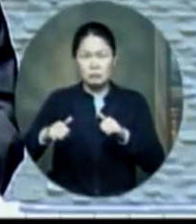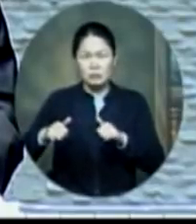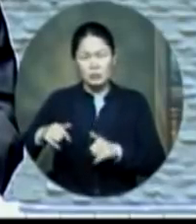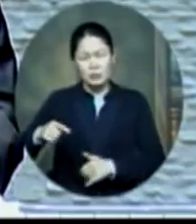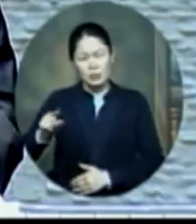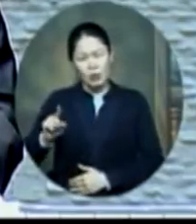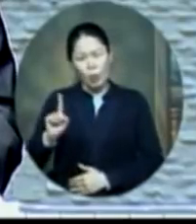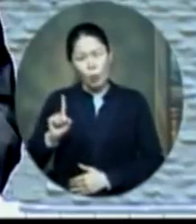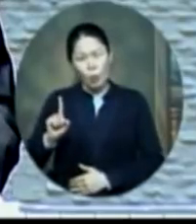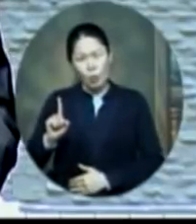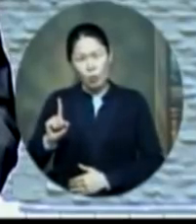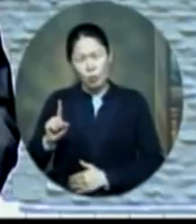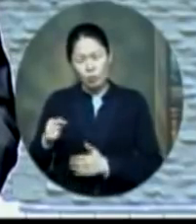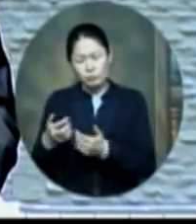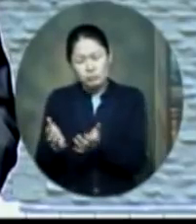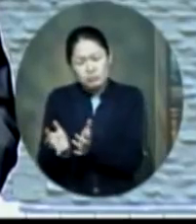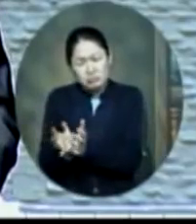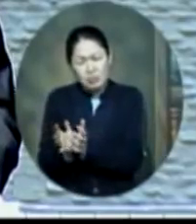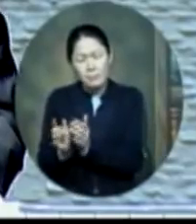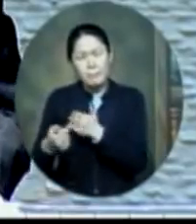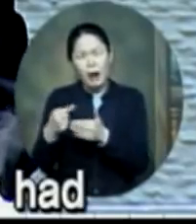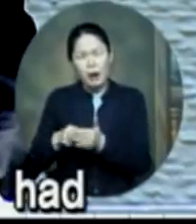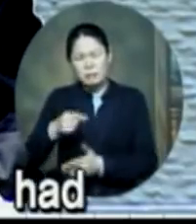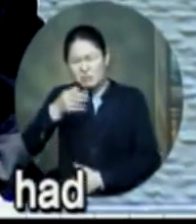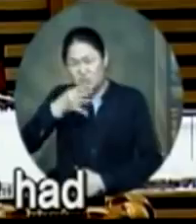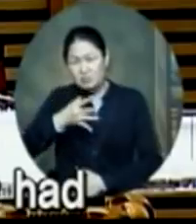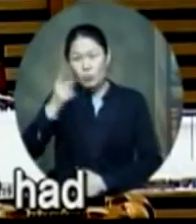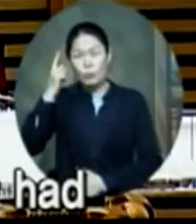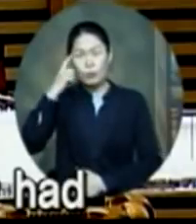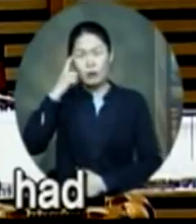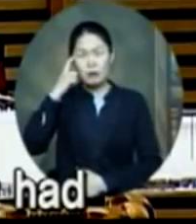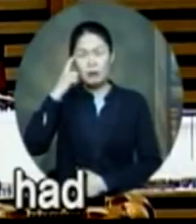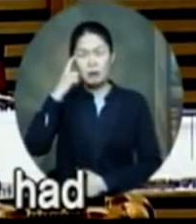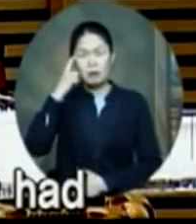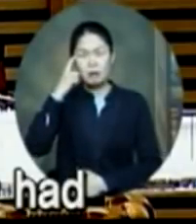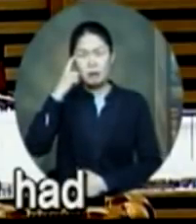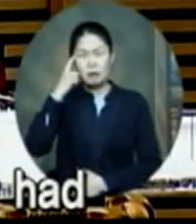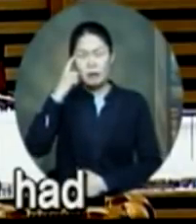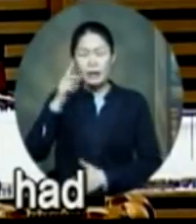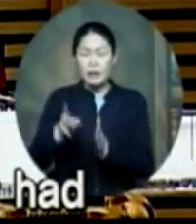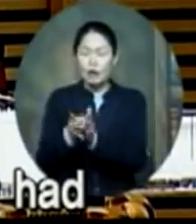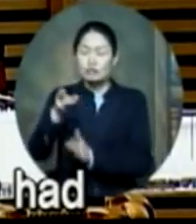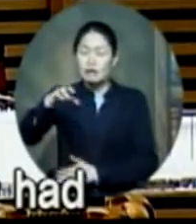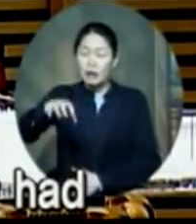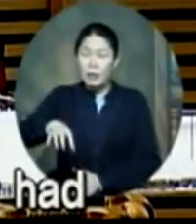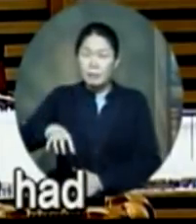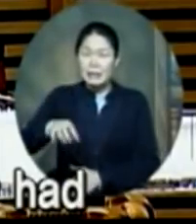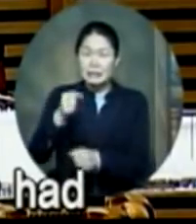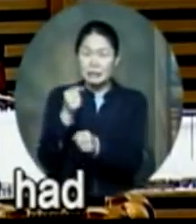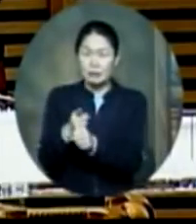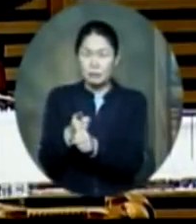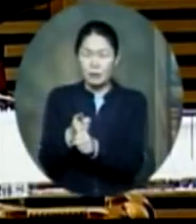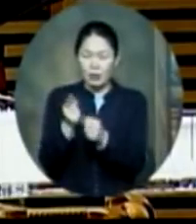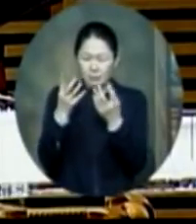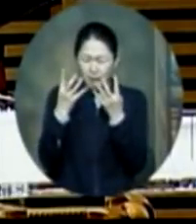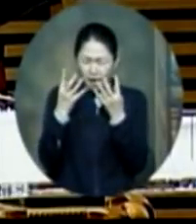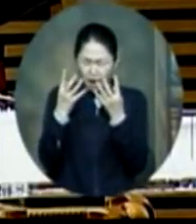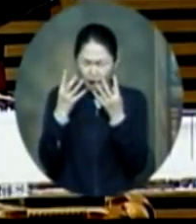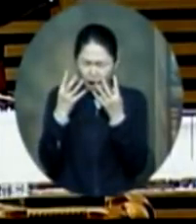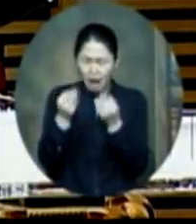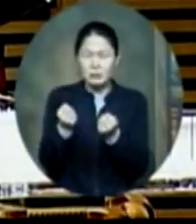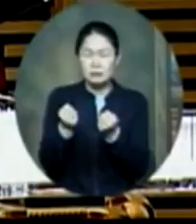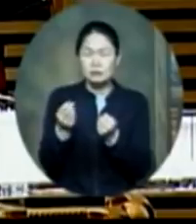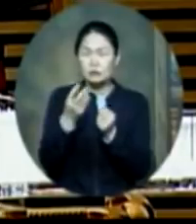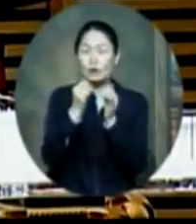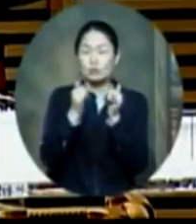마음이 대단히 힘들었어요. 이유는 예루살렘에 이미 수만 명의